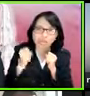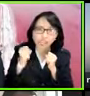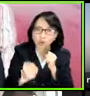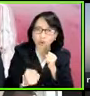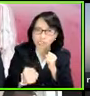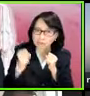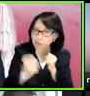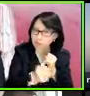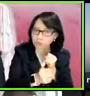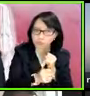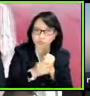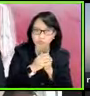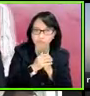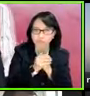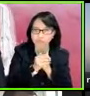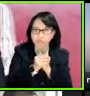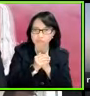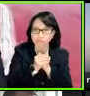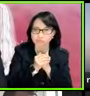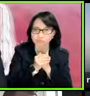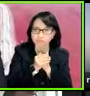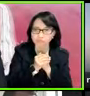oleh Paulus